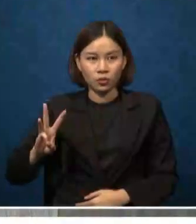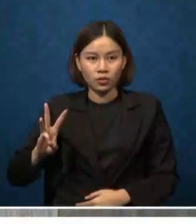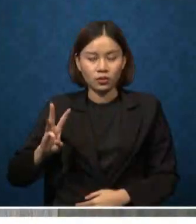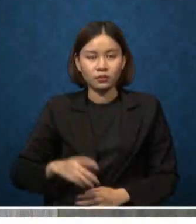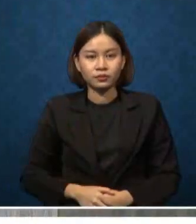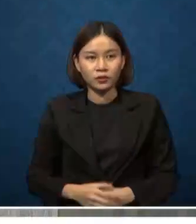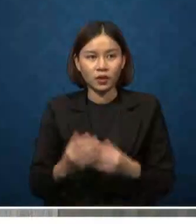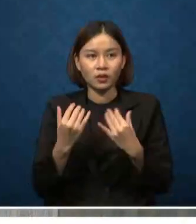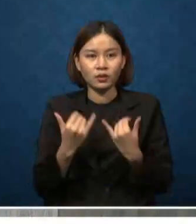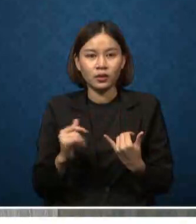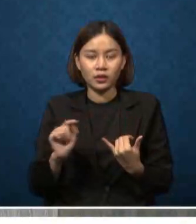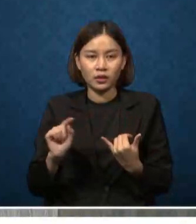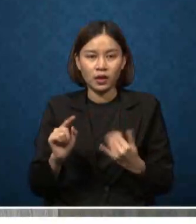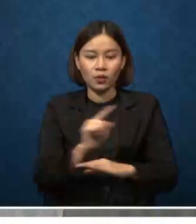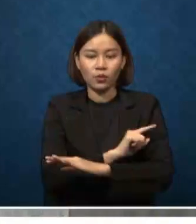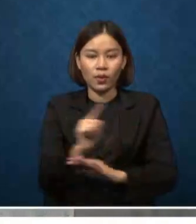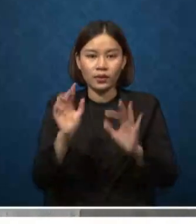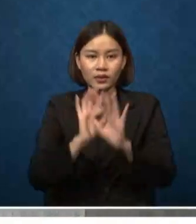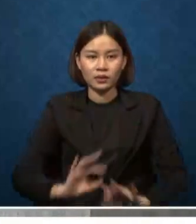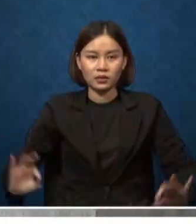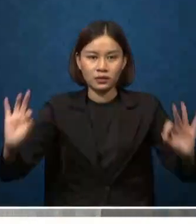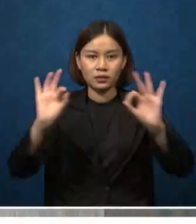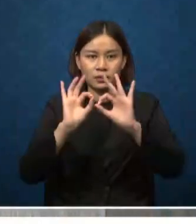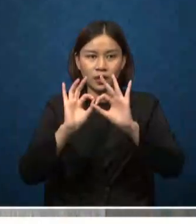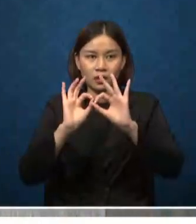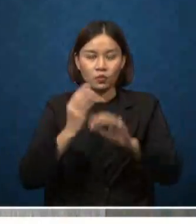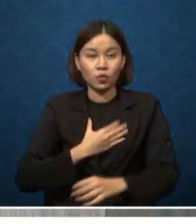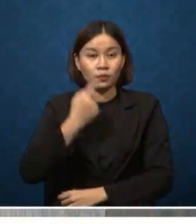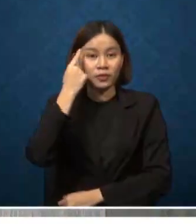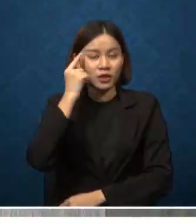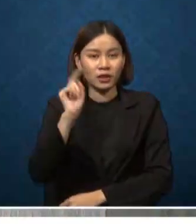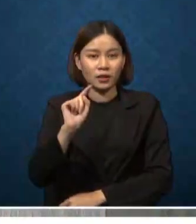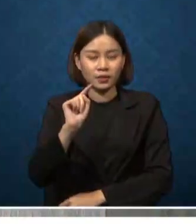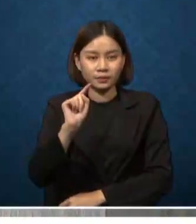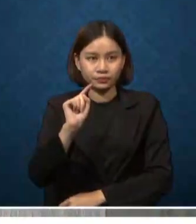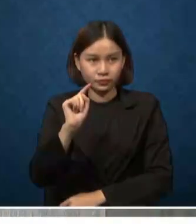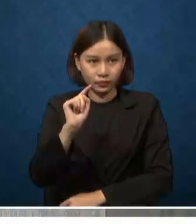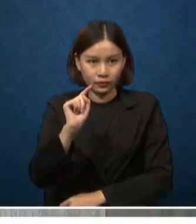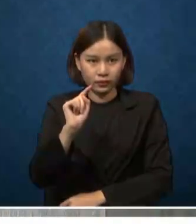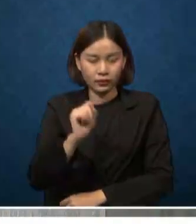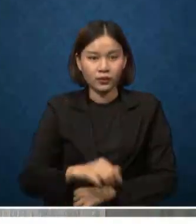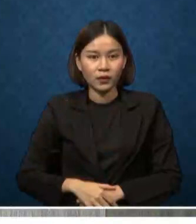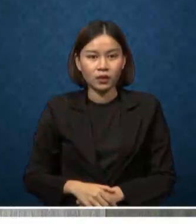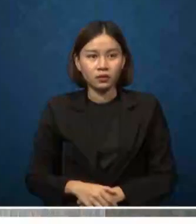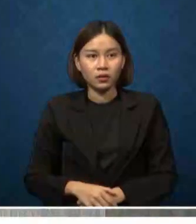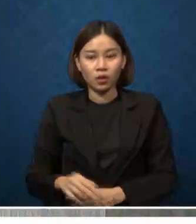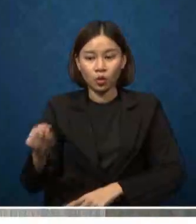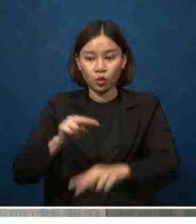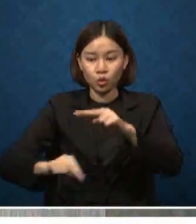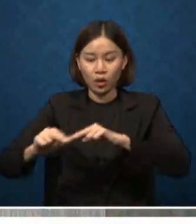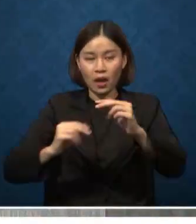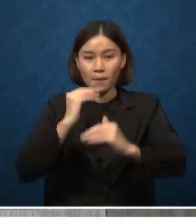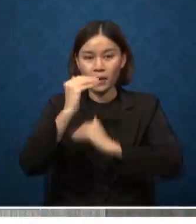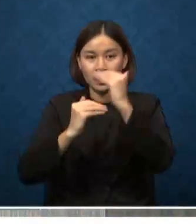วันนี้เป็นวันที่สำคัญมากผมมองว่าเรื่องของการอนุรักษ์และ